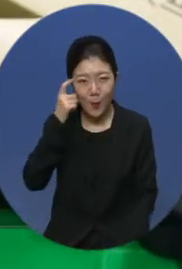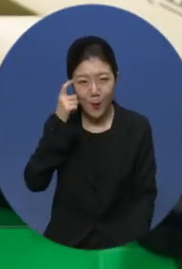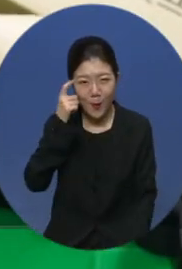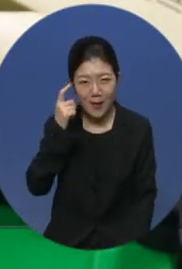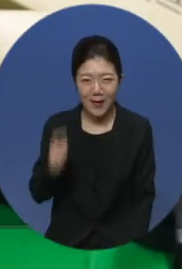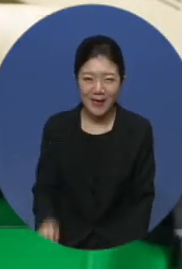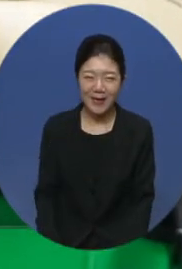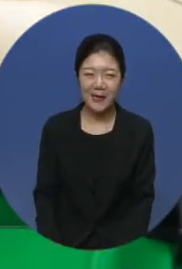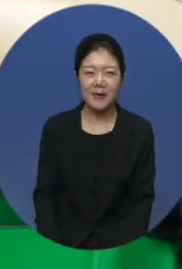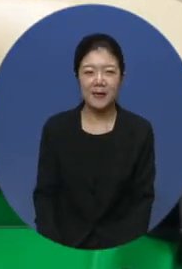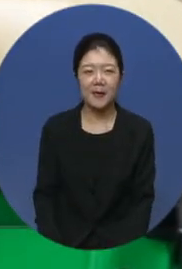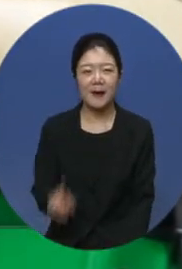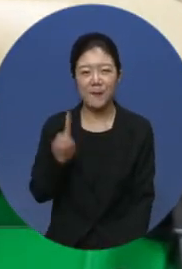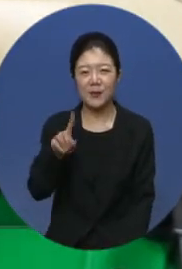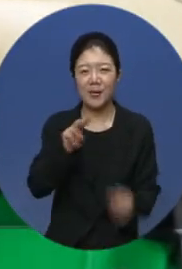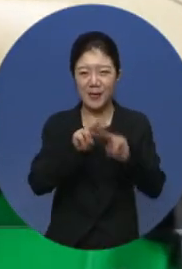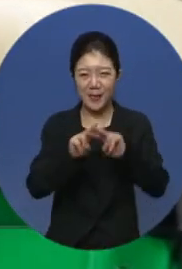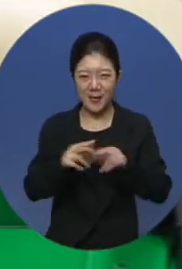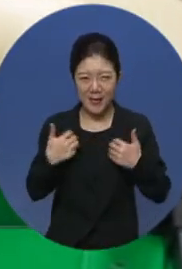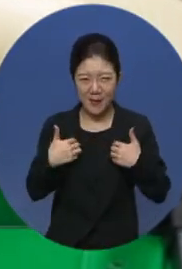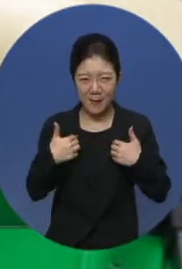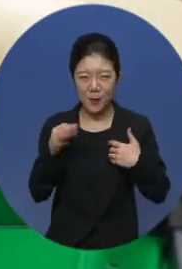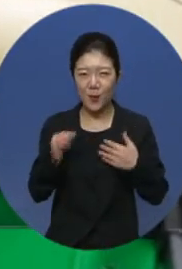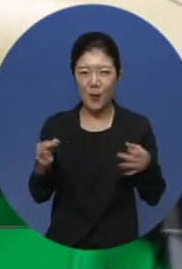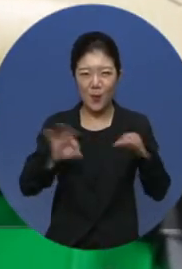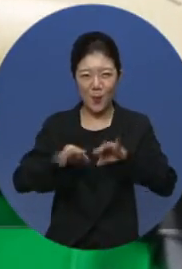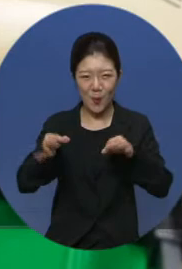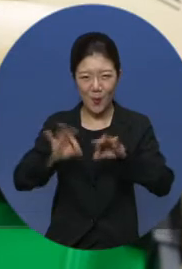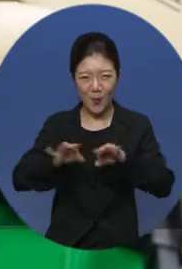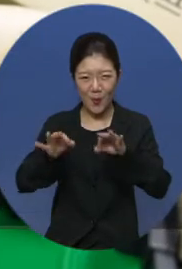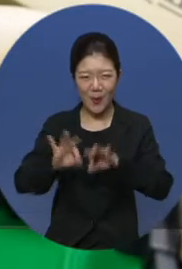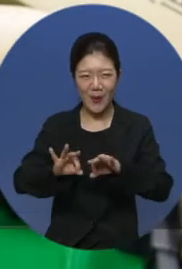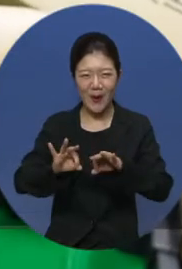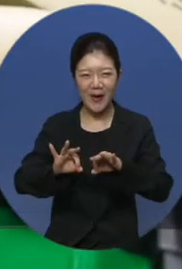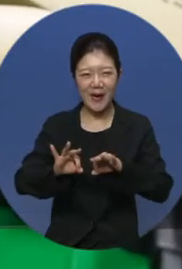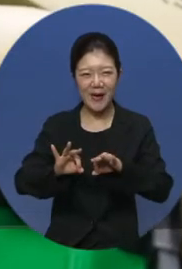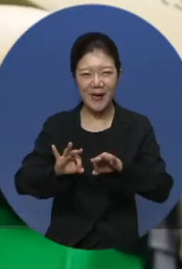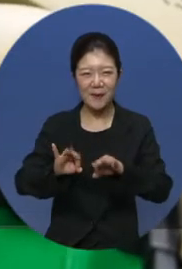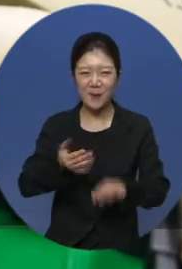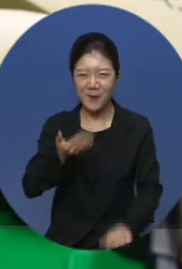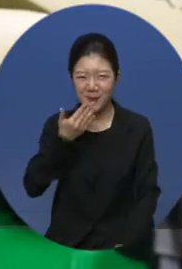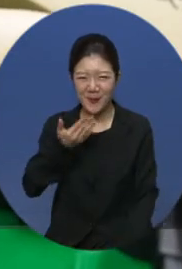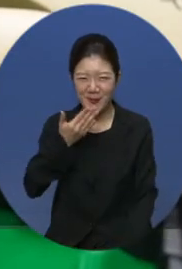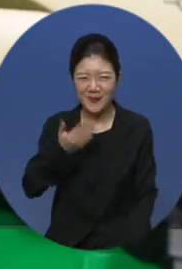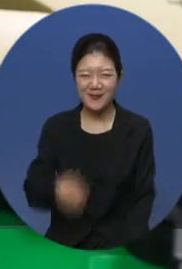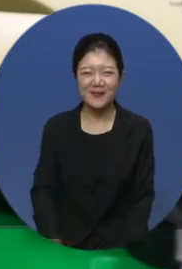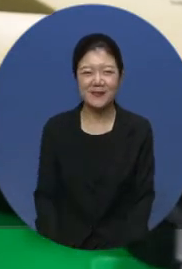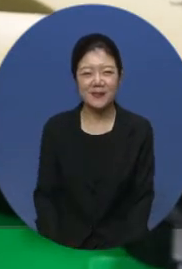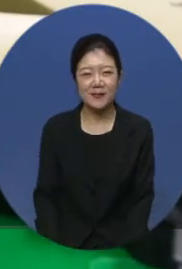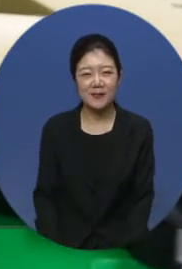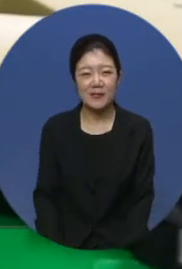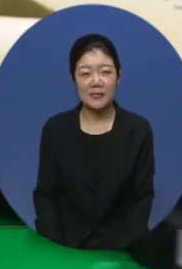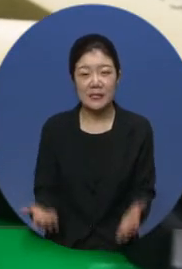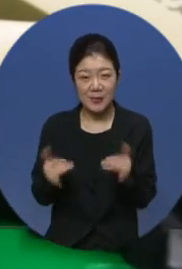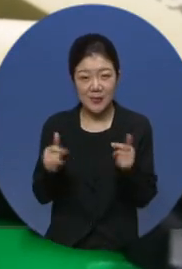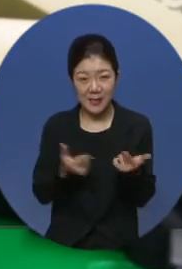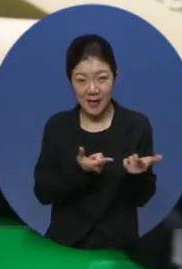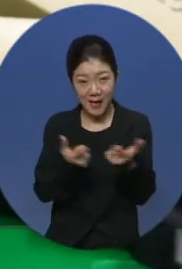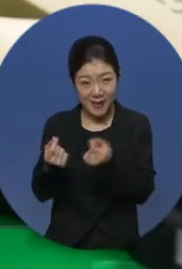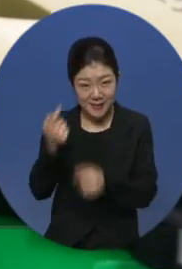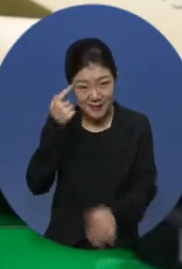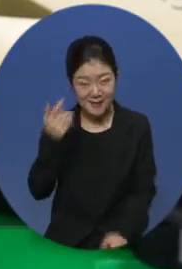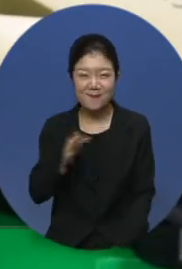저희요? 한 번씩 사다리 타기 해가지고 돈 모아서 저희 뭐 먹어요. 아, 그 직원분들이랑 다 같이?